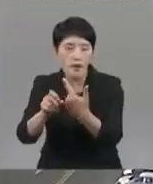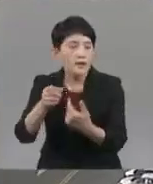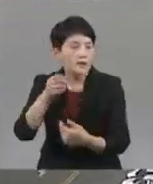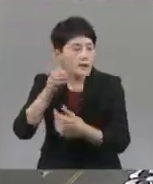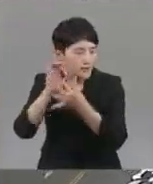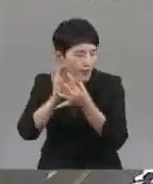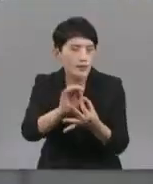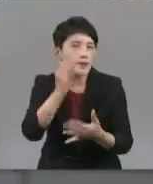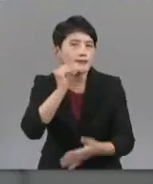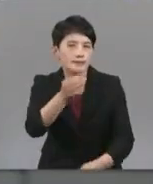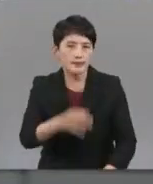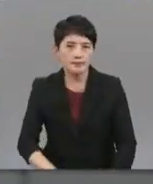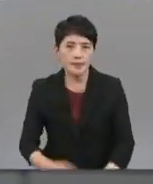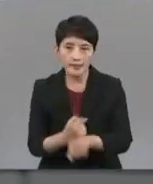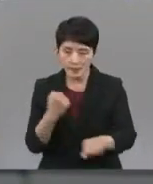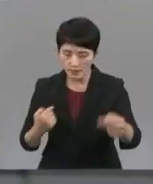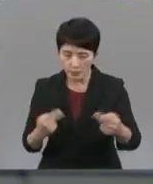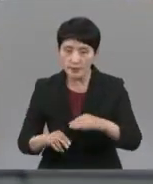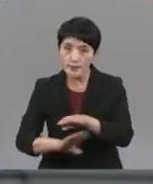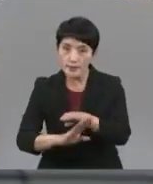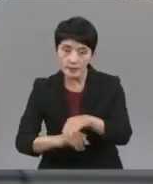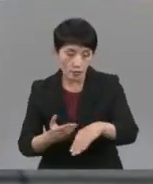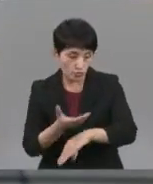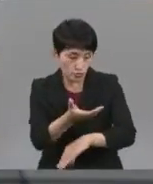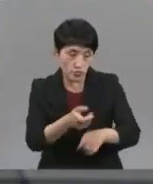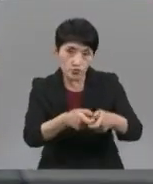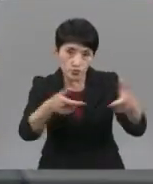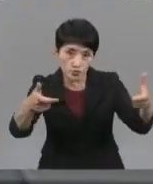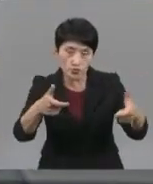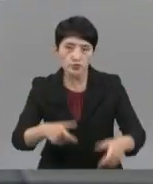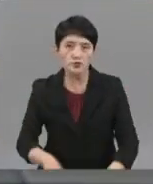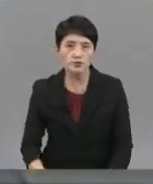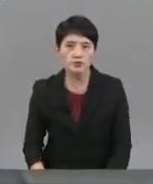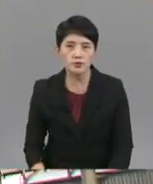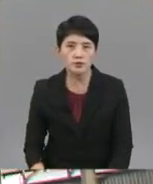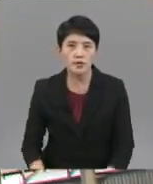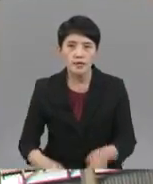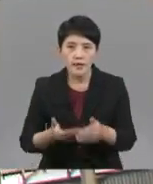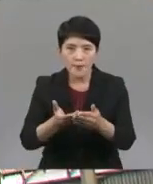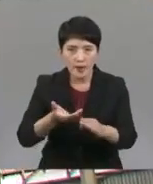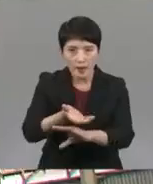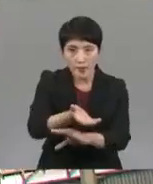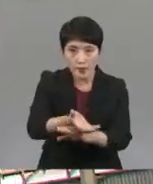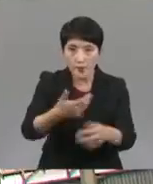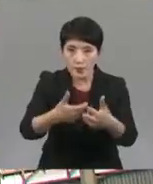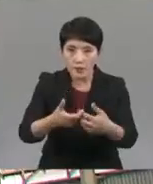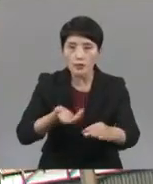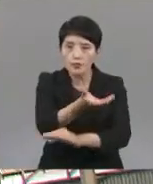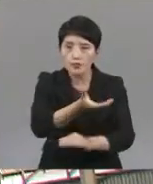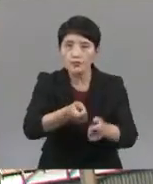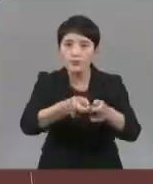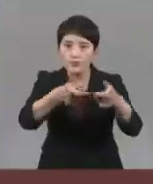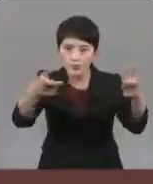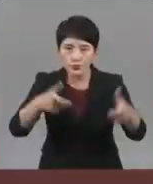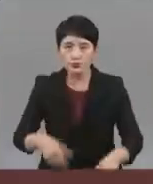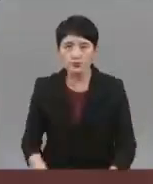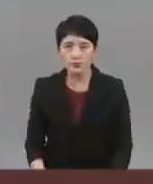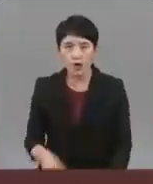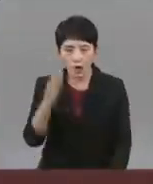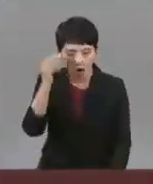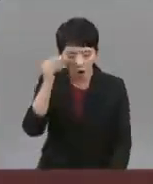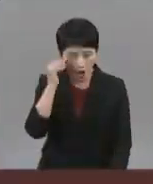положительное значение второй месяц подряд в январе-феврале и апреле текущего года он был отрицательным